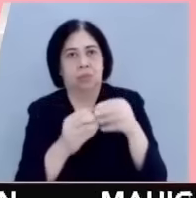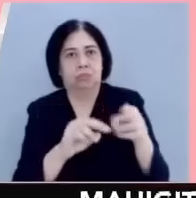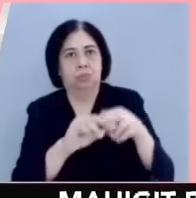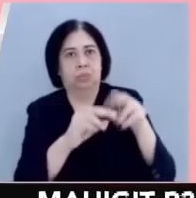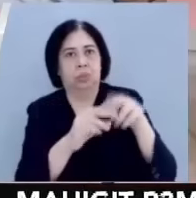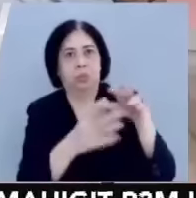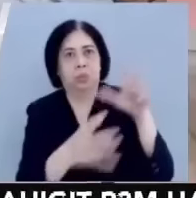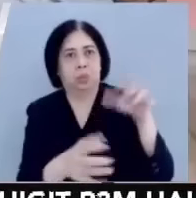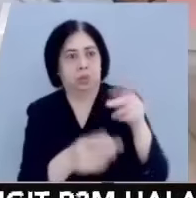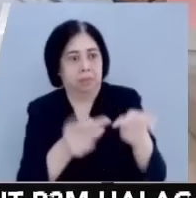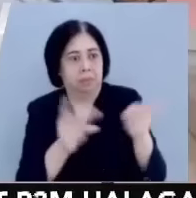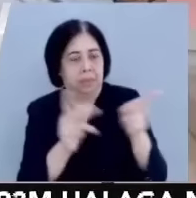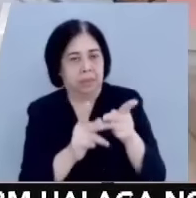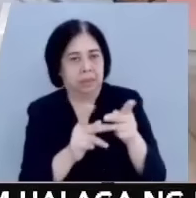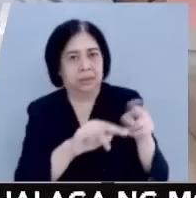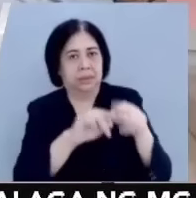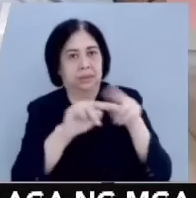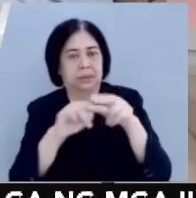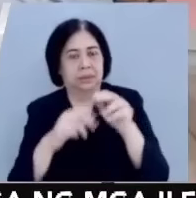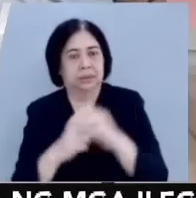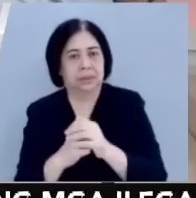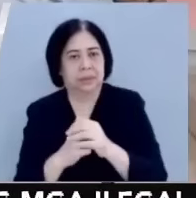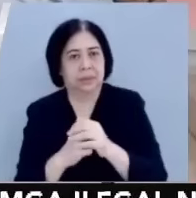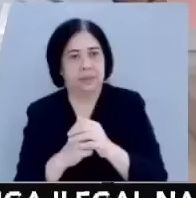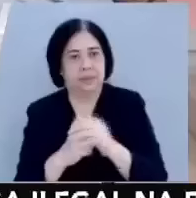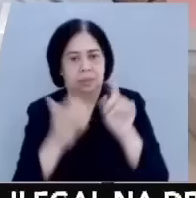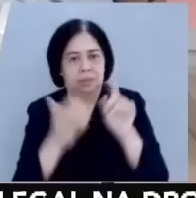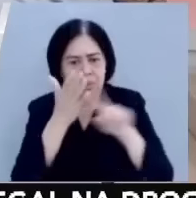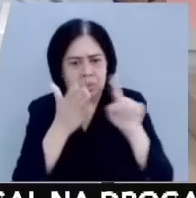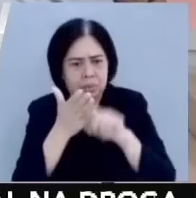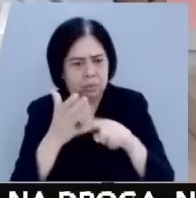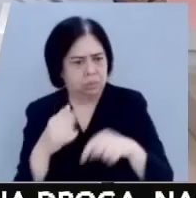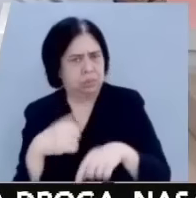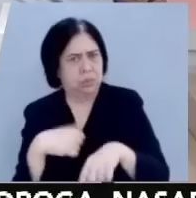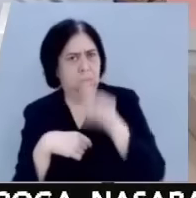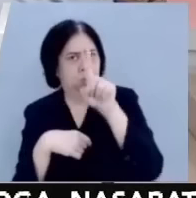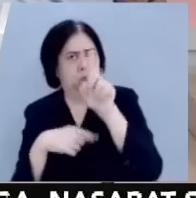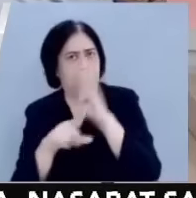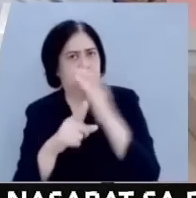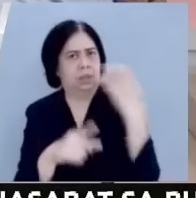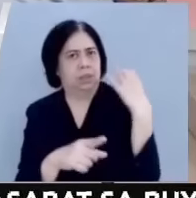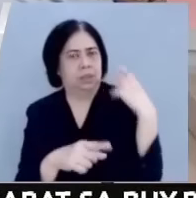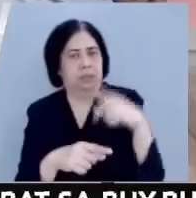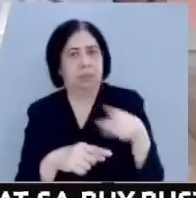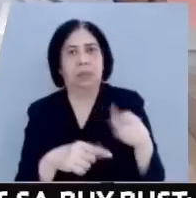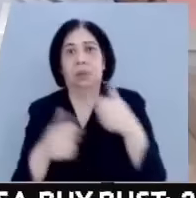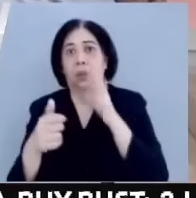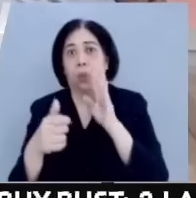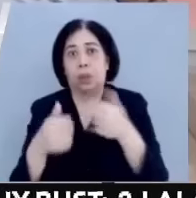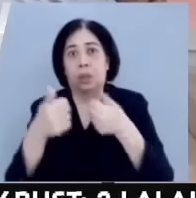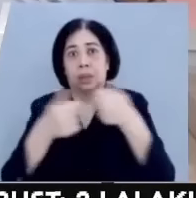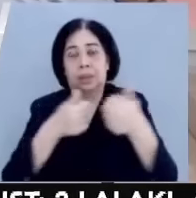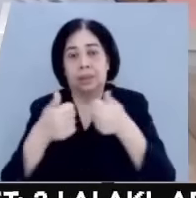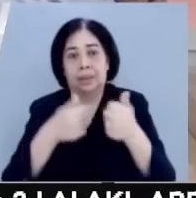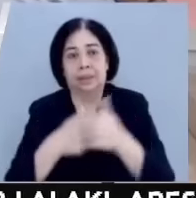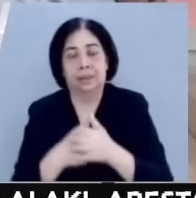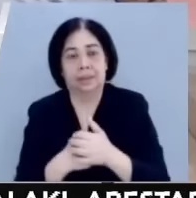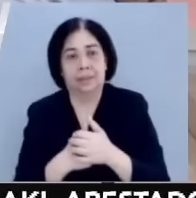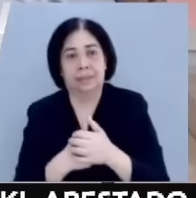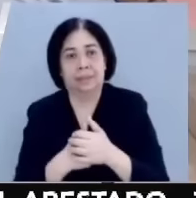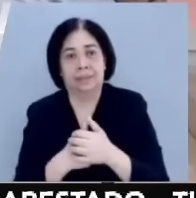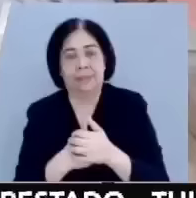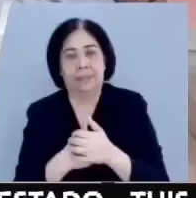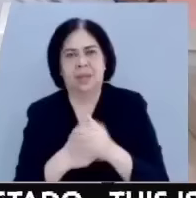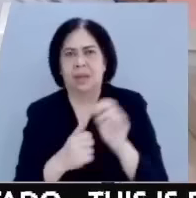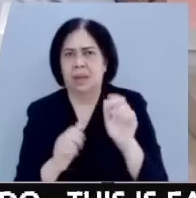eh Nung busisi nila may isa palang barangay kay chairman tatakbo yata no Oo ah So kamusta na ung